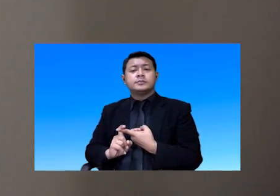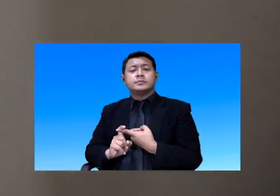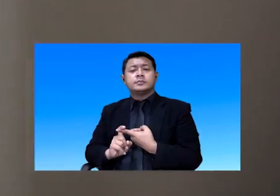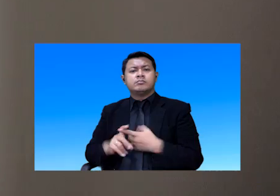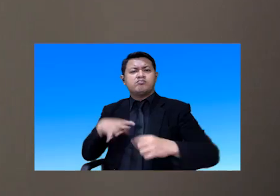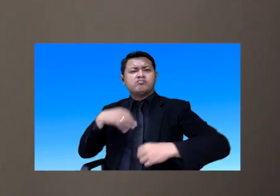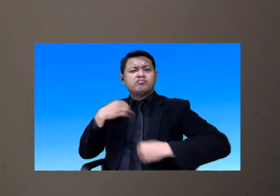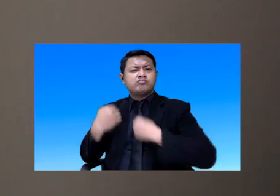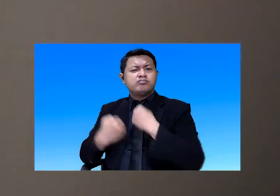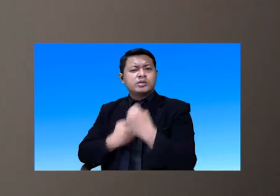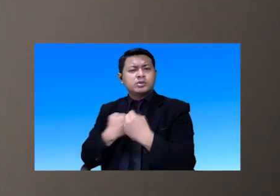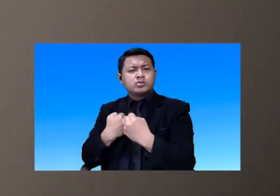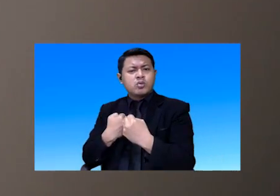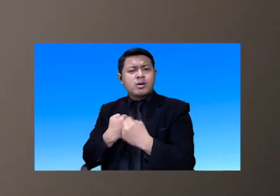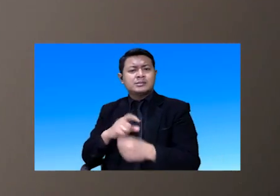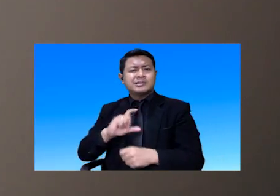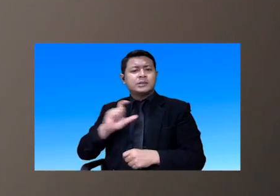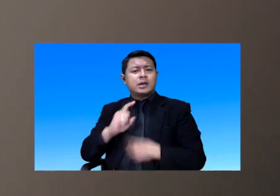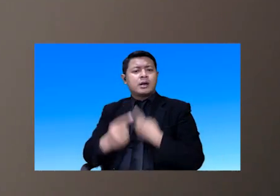berjuang dengan cara kita masing-masing.